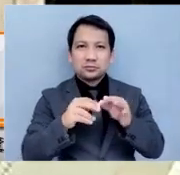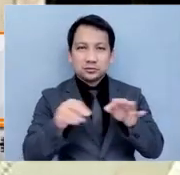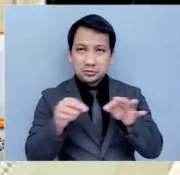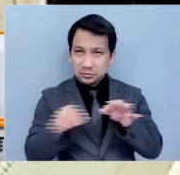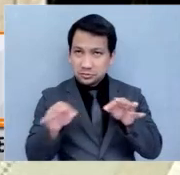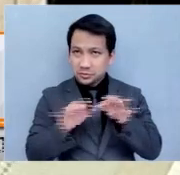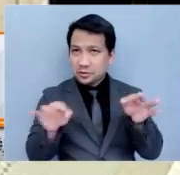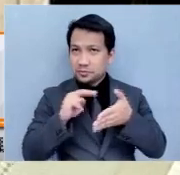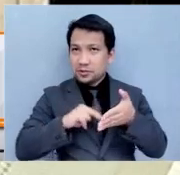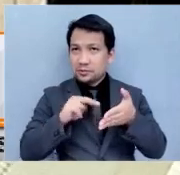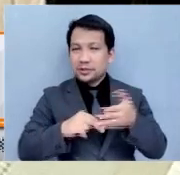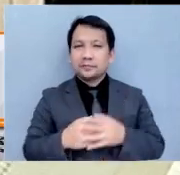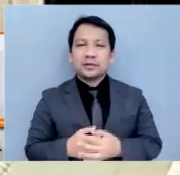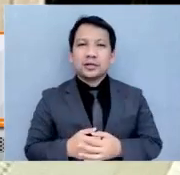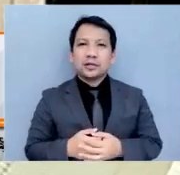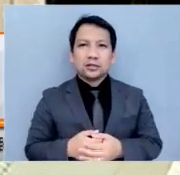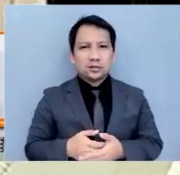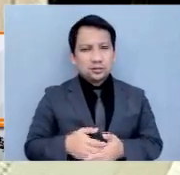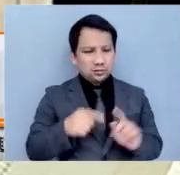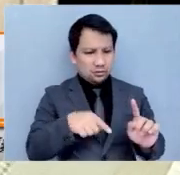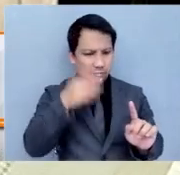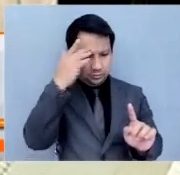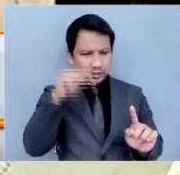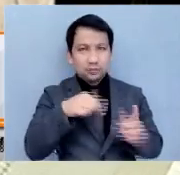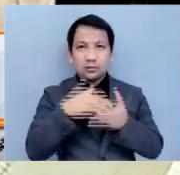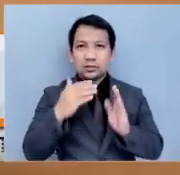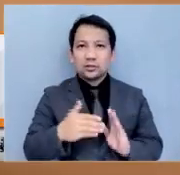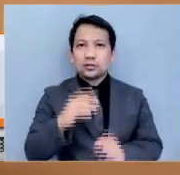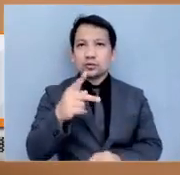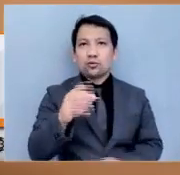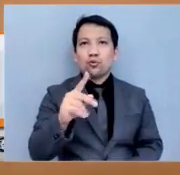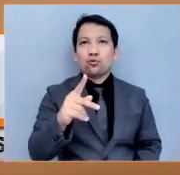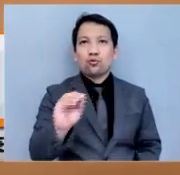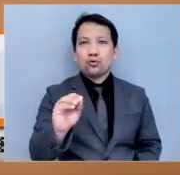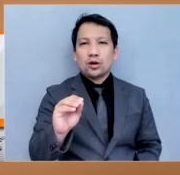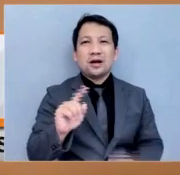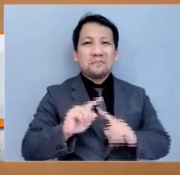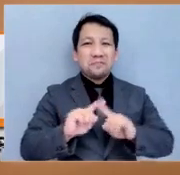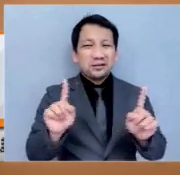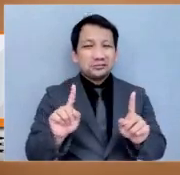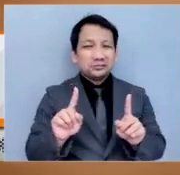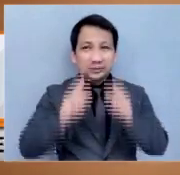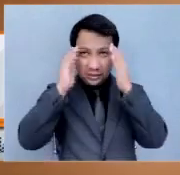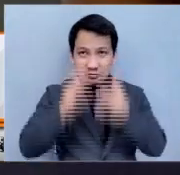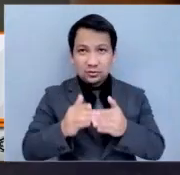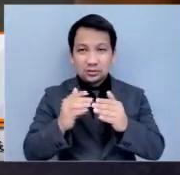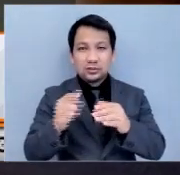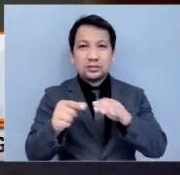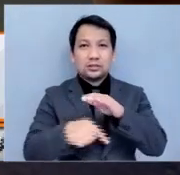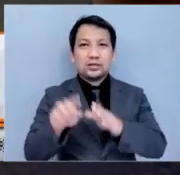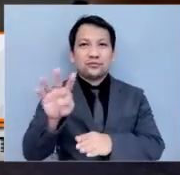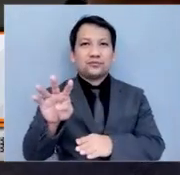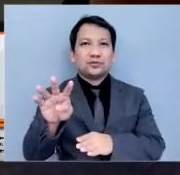a hole. Magaling namang magbasa ang estudyanteng si Coco. Yun nga lang, nakatuntong siya ng grade 4 nang hindi